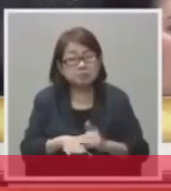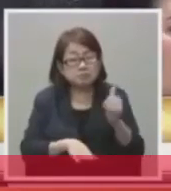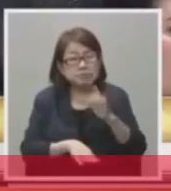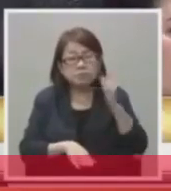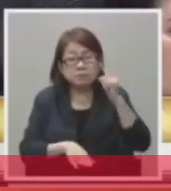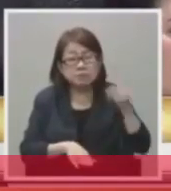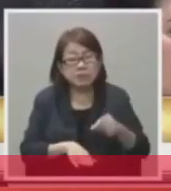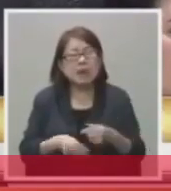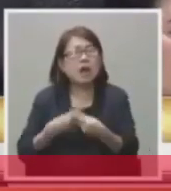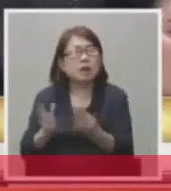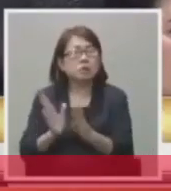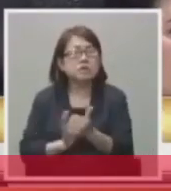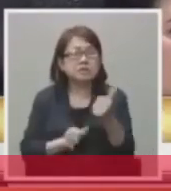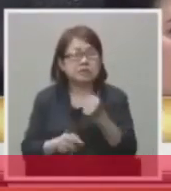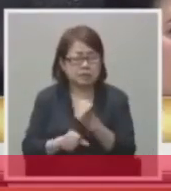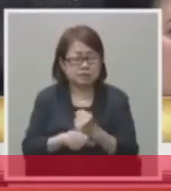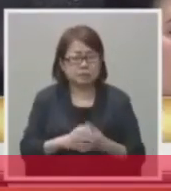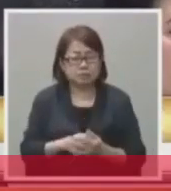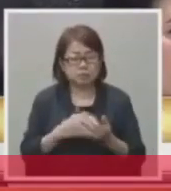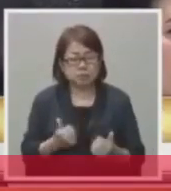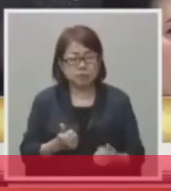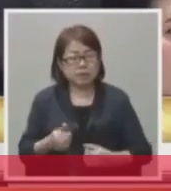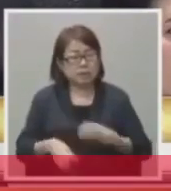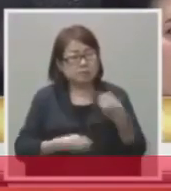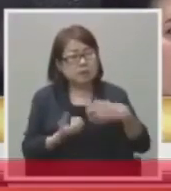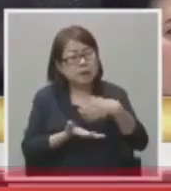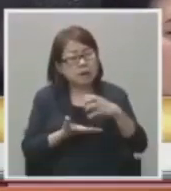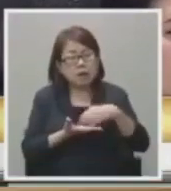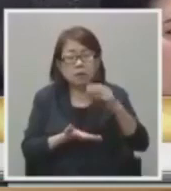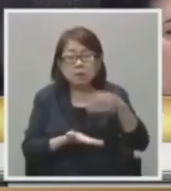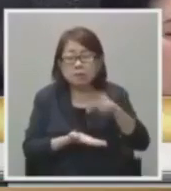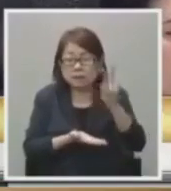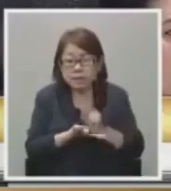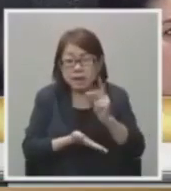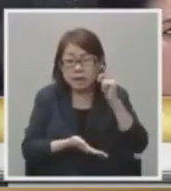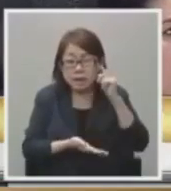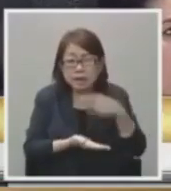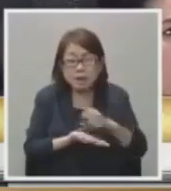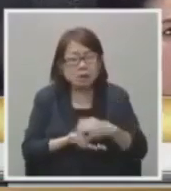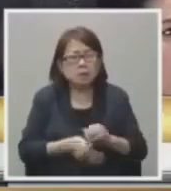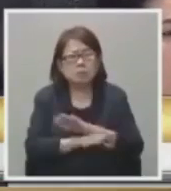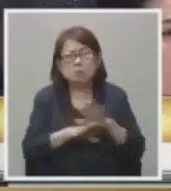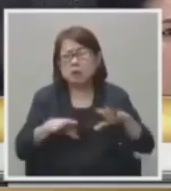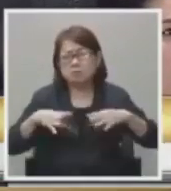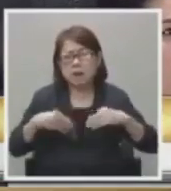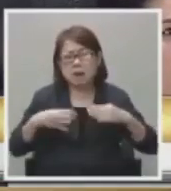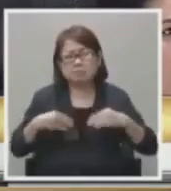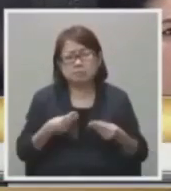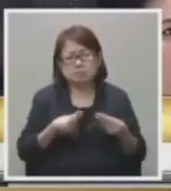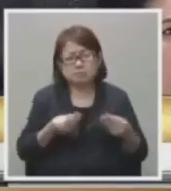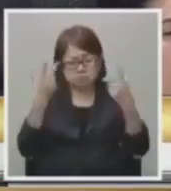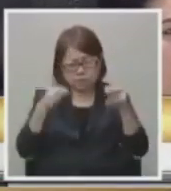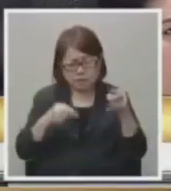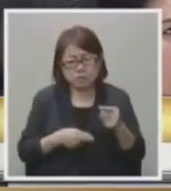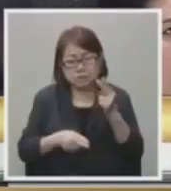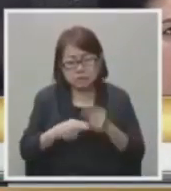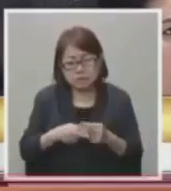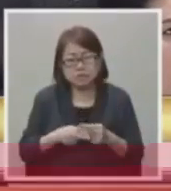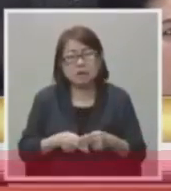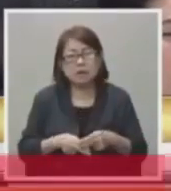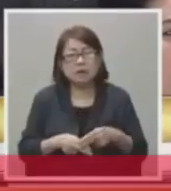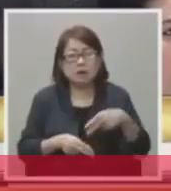ำเพราะฉะนั้นวันนี้ที่ผมมาเล่าให้ท่านประธานฟังผมไม่สามารถไว้วางใจนายกรัฐมนตรีที่ชื่อพลเอ